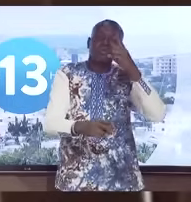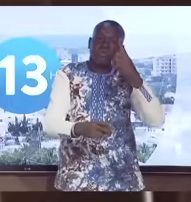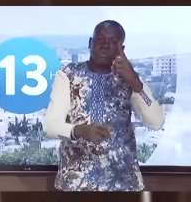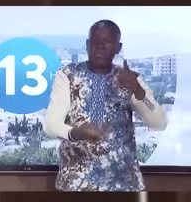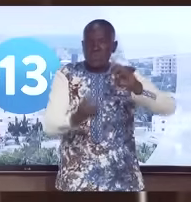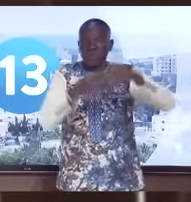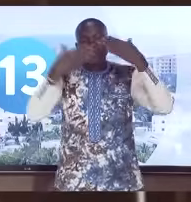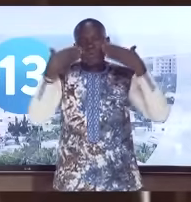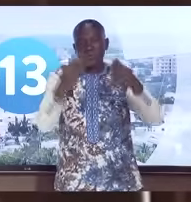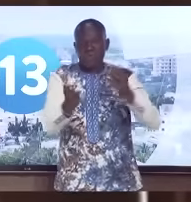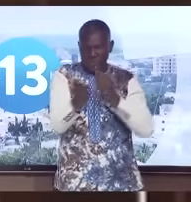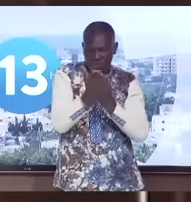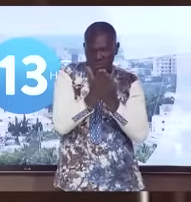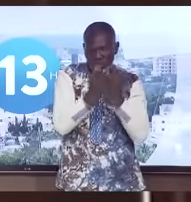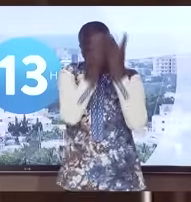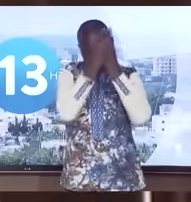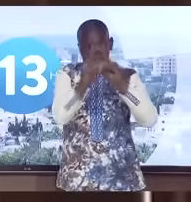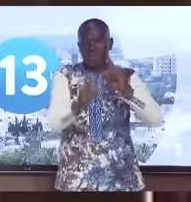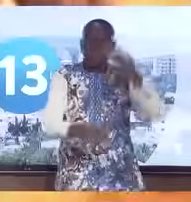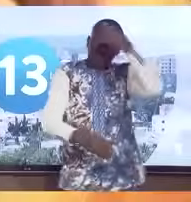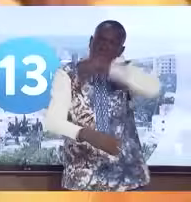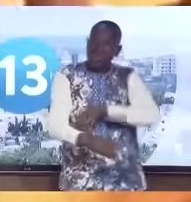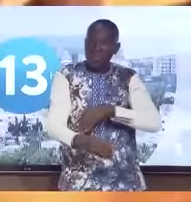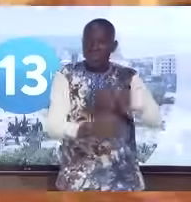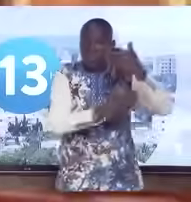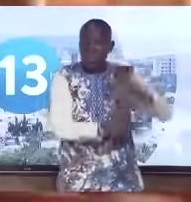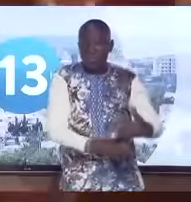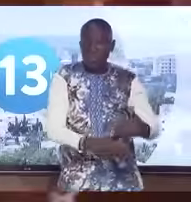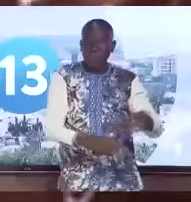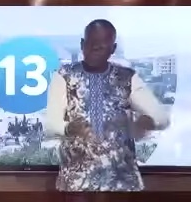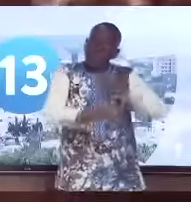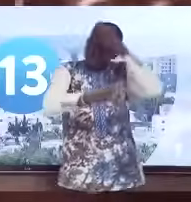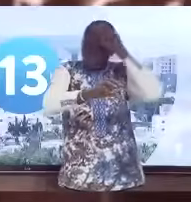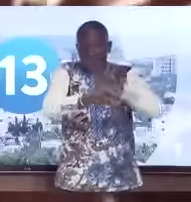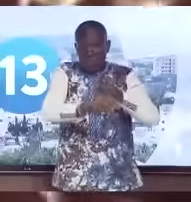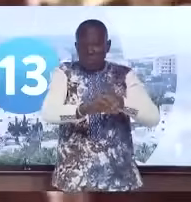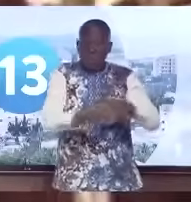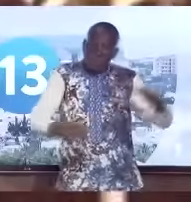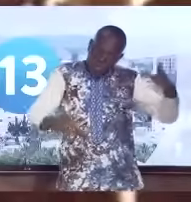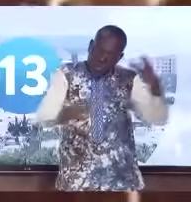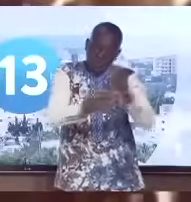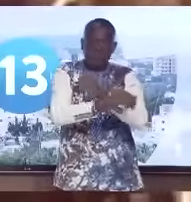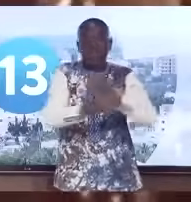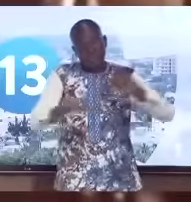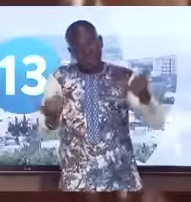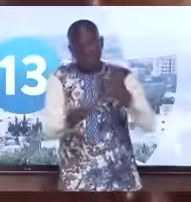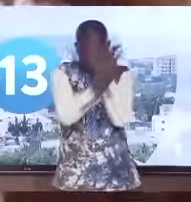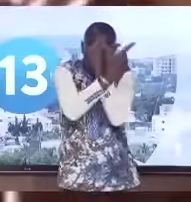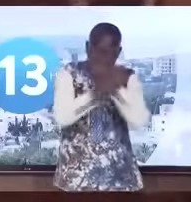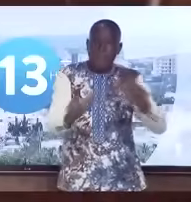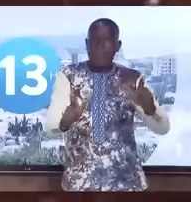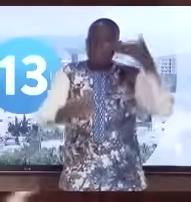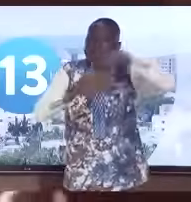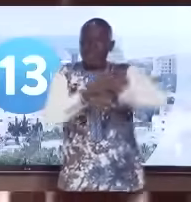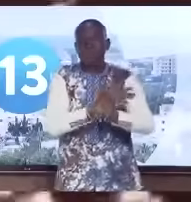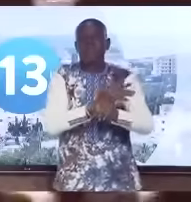pour la dignité recouvrée au profit de l'homme voltaïque. Ce moment d'euphorie est l'aboutissement d'une longue marche pour la liberté. Dans cette